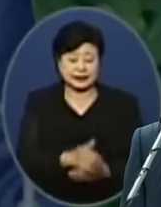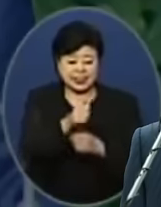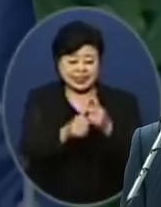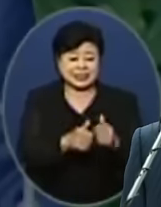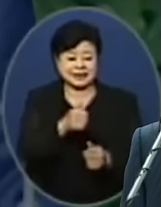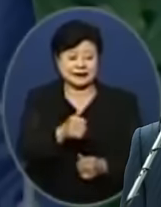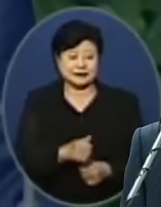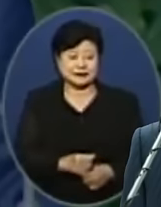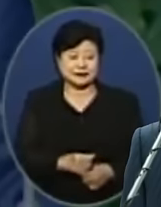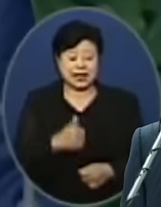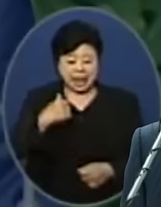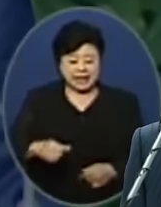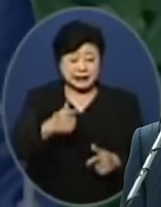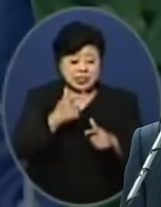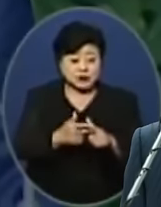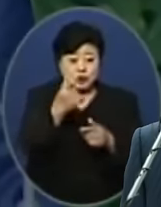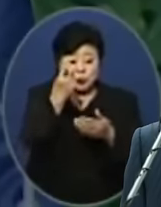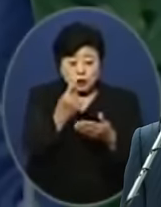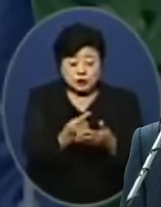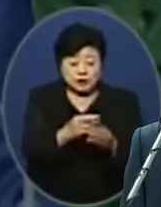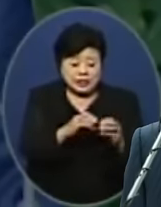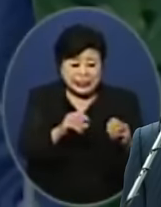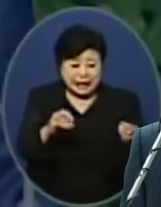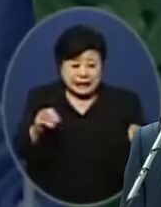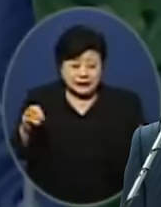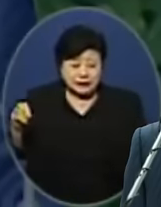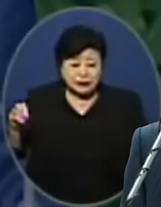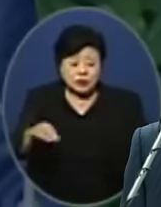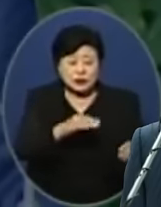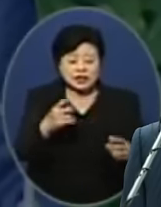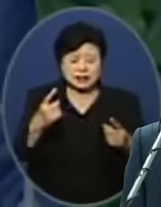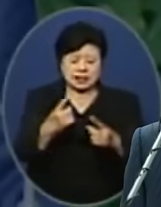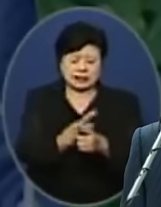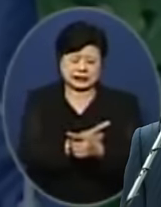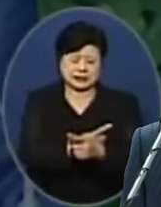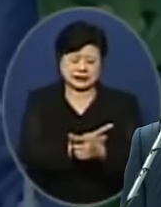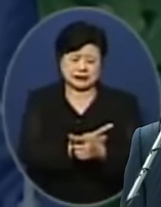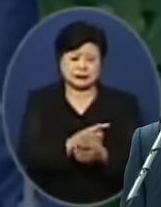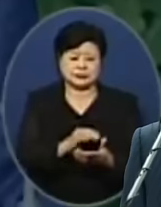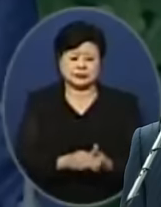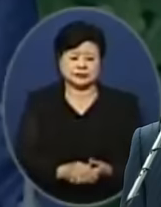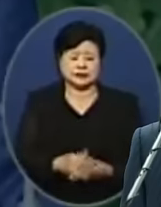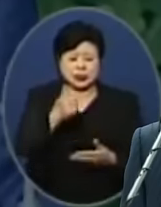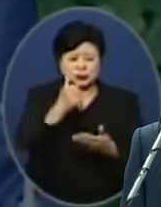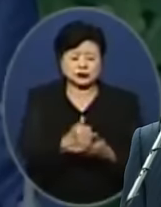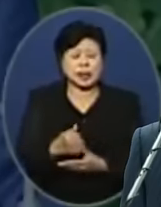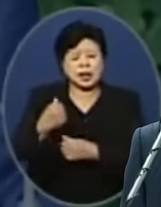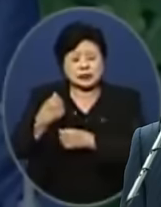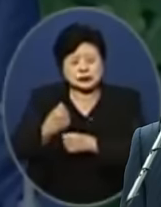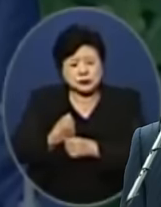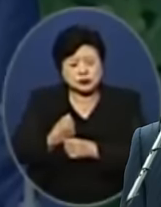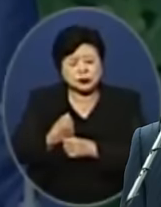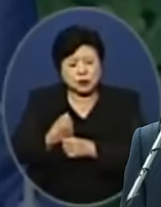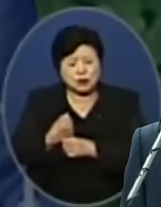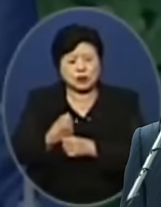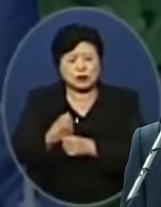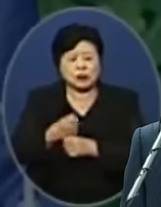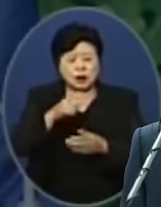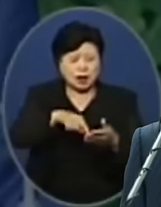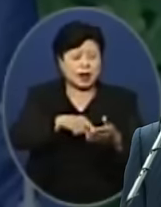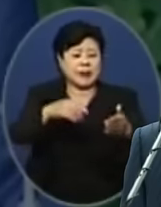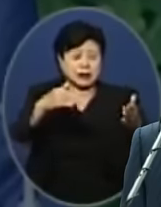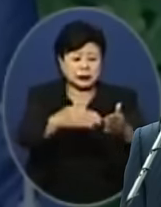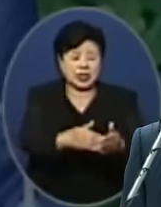하나님의 아들 예수님이 오셔서 이 땅에서 우리를 대신하여 죄를 짊어져서